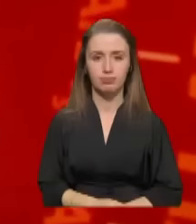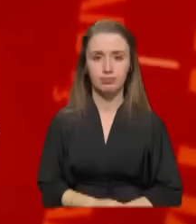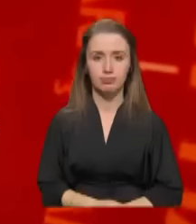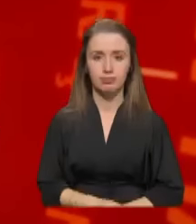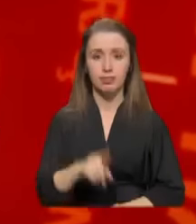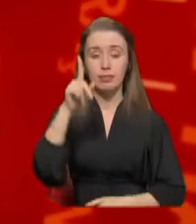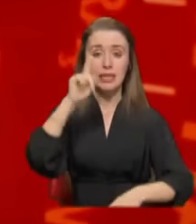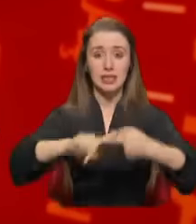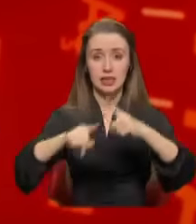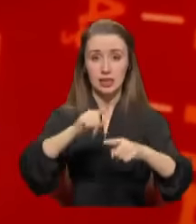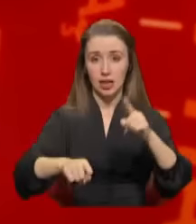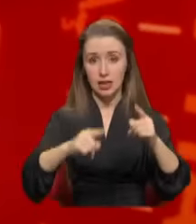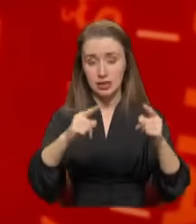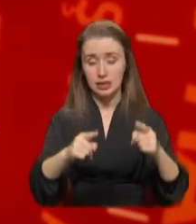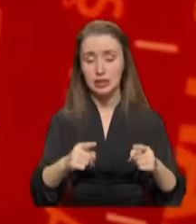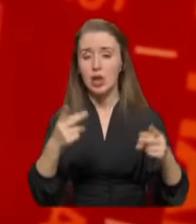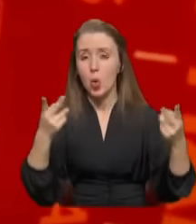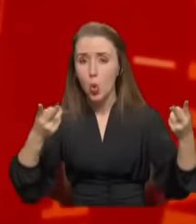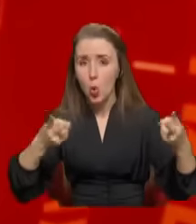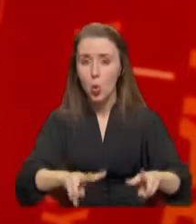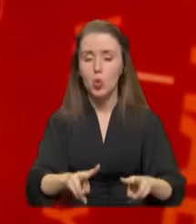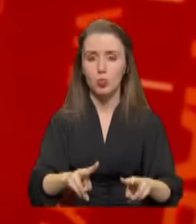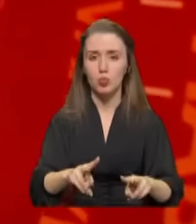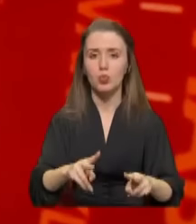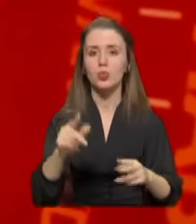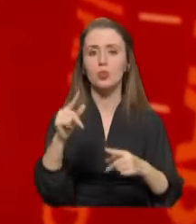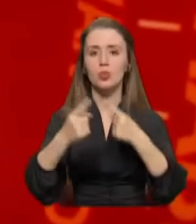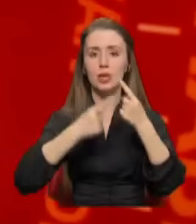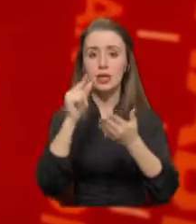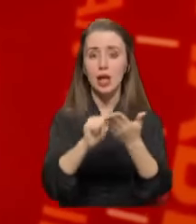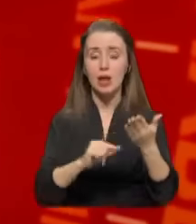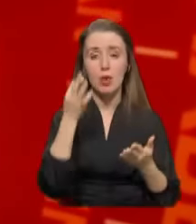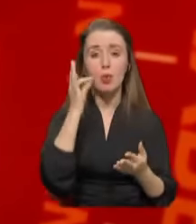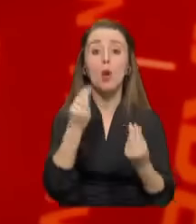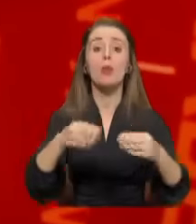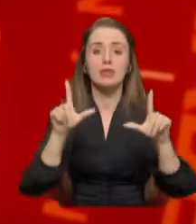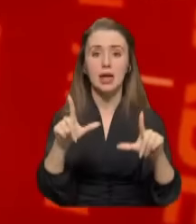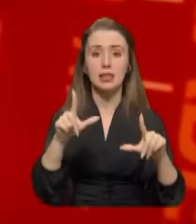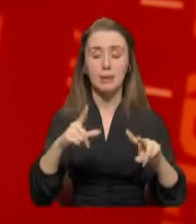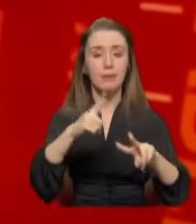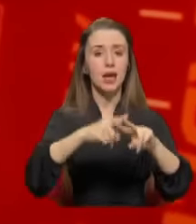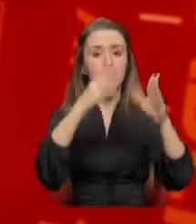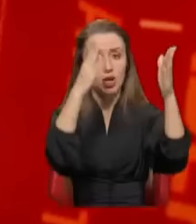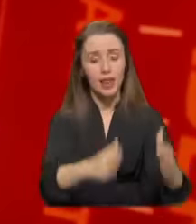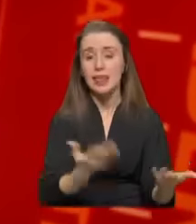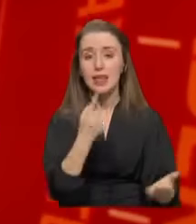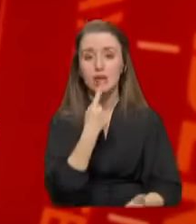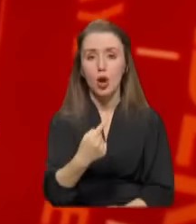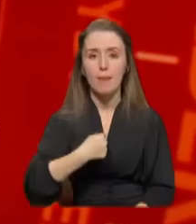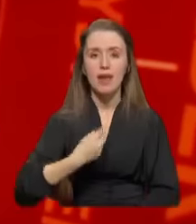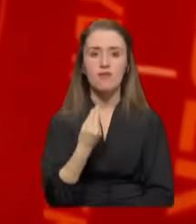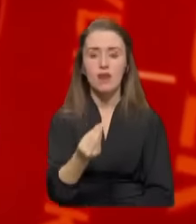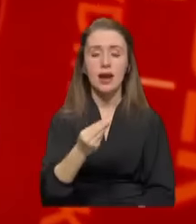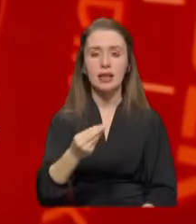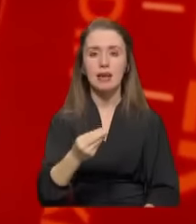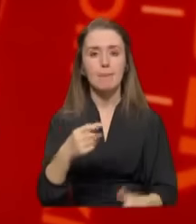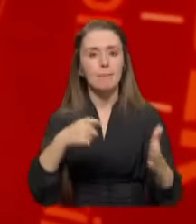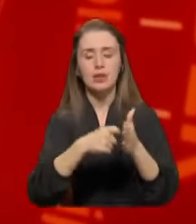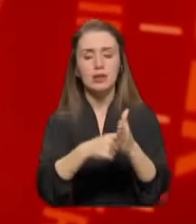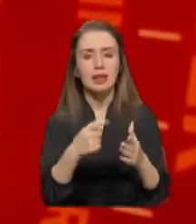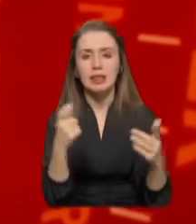Bir siyasi cinayet, bir suikast iddianamesi böyle olabilir mi? Ayşe Ateş diyor ki benim verdiğim isimler